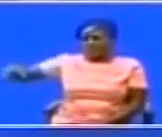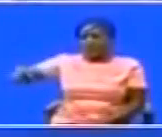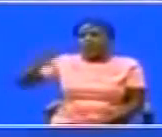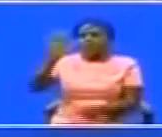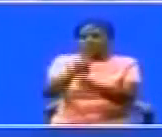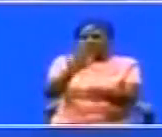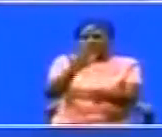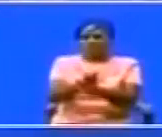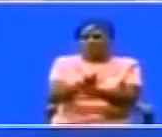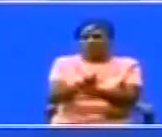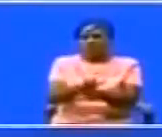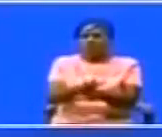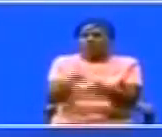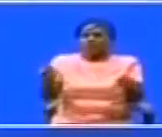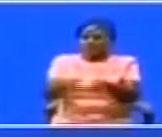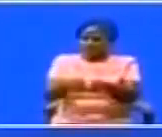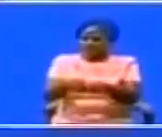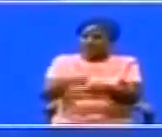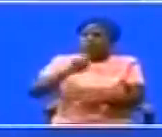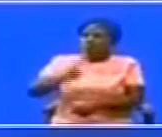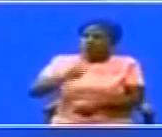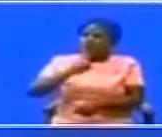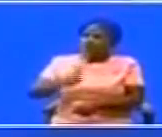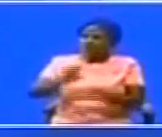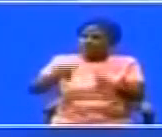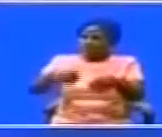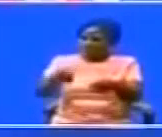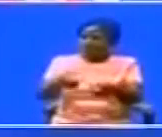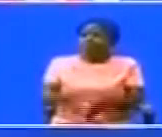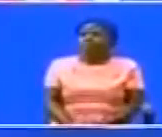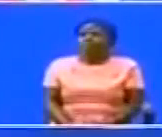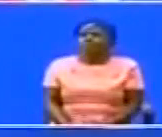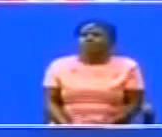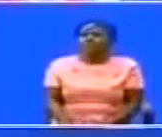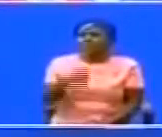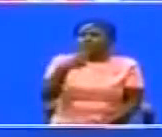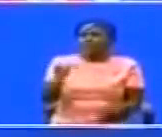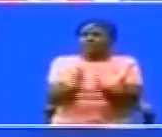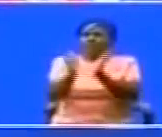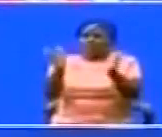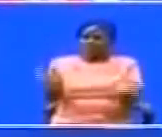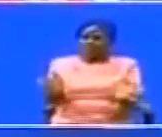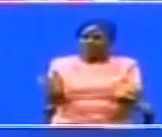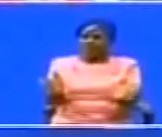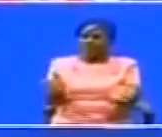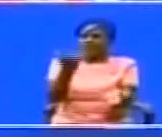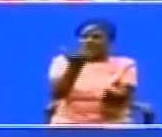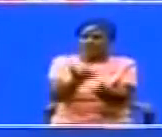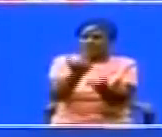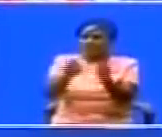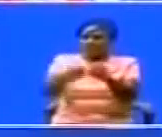yamezidi na kutoa onyo kuwa watakaopatikana watakabiliwa kisheria. Wanaambia wananchi usiandikishe